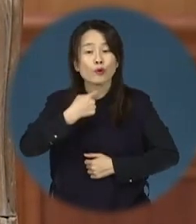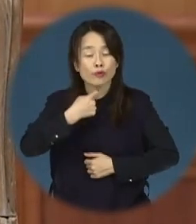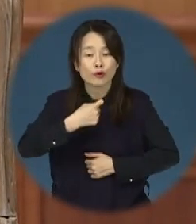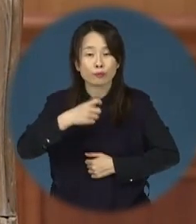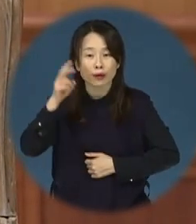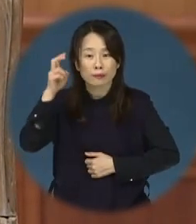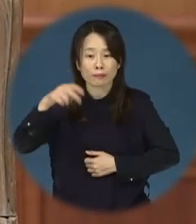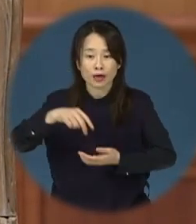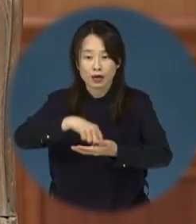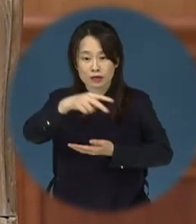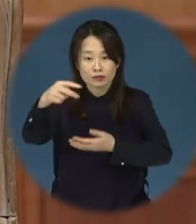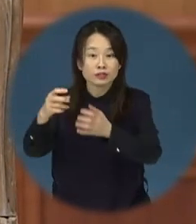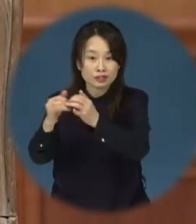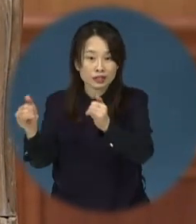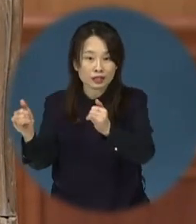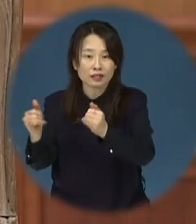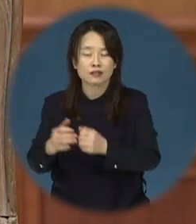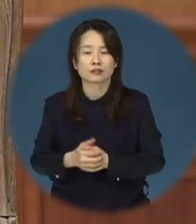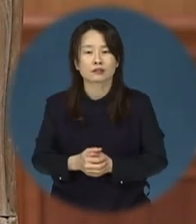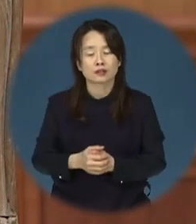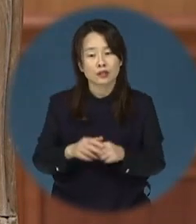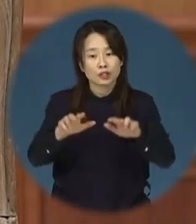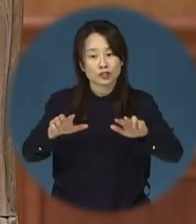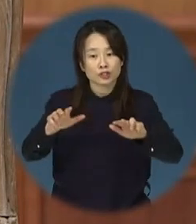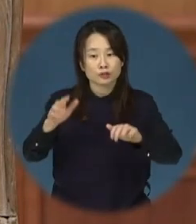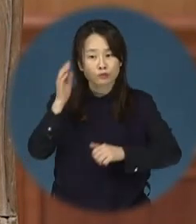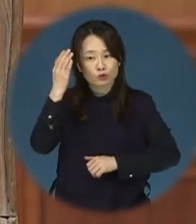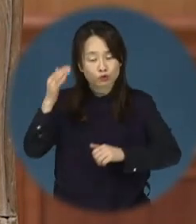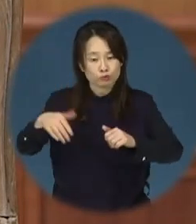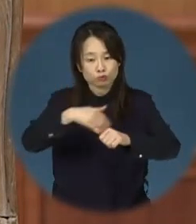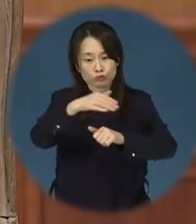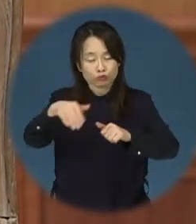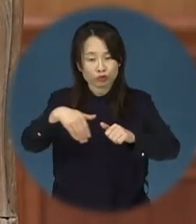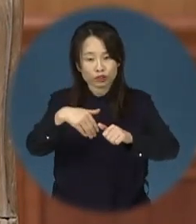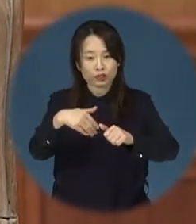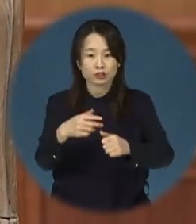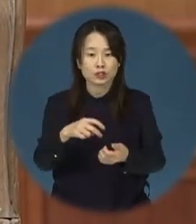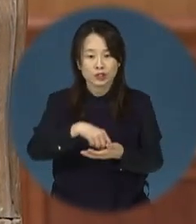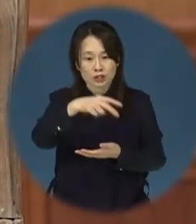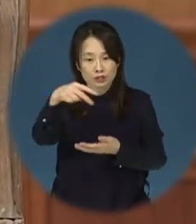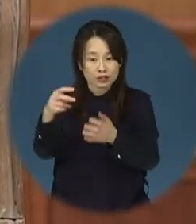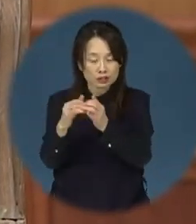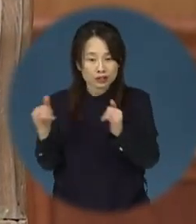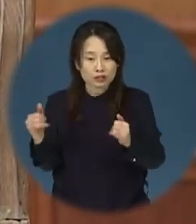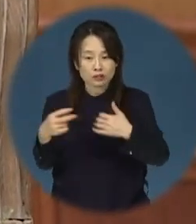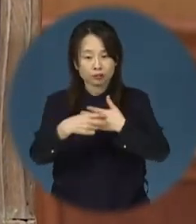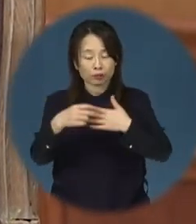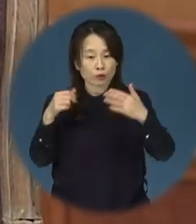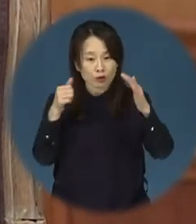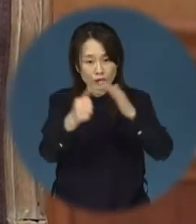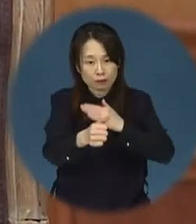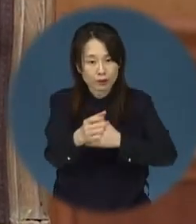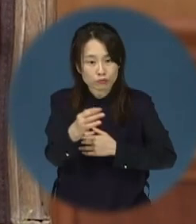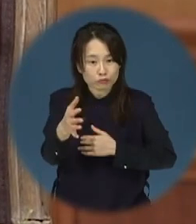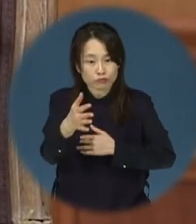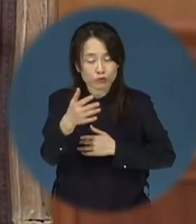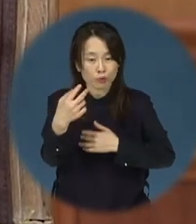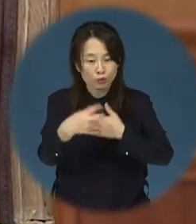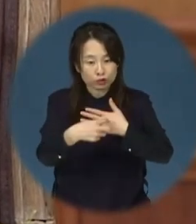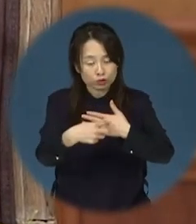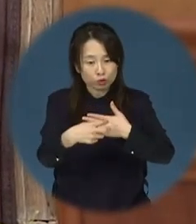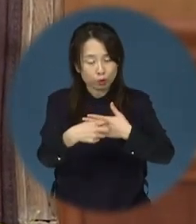시점이었는데 요새는 조금 더 요즘 노숙인들도 가면 무료 진료 어떻게 받을 수 있는지 다 많이